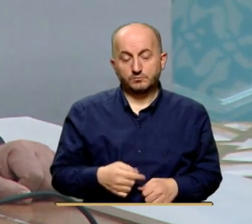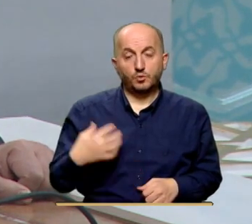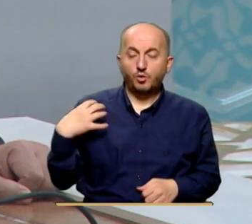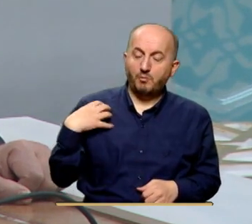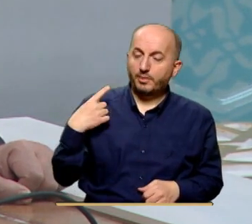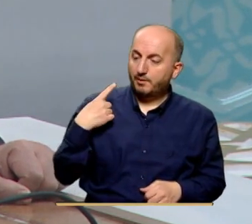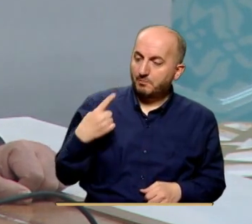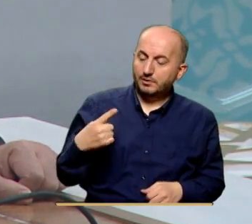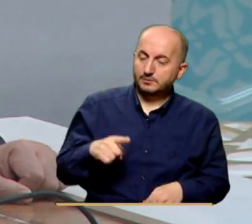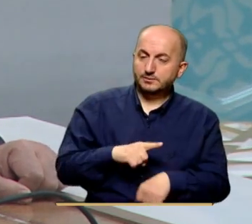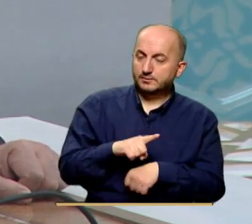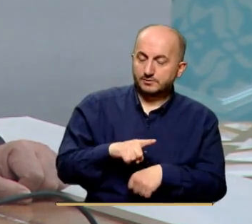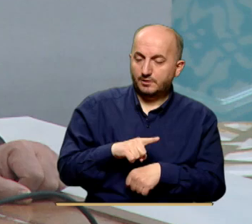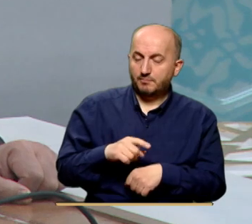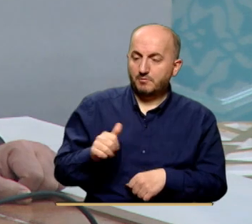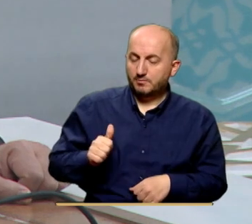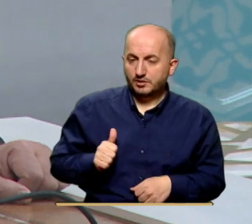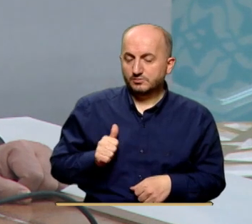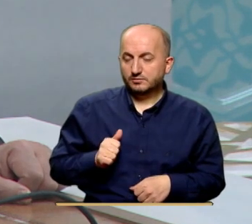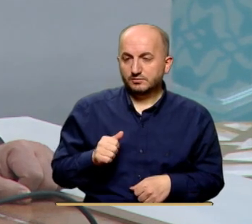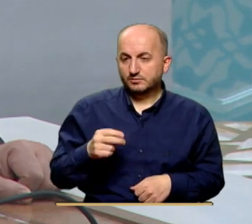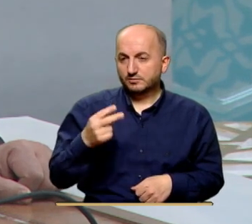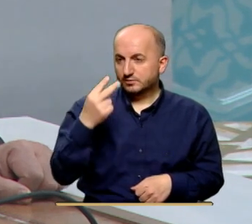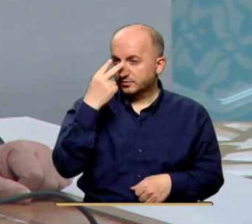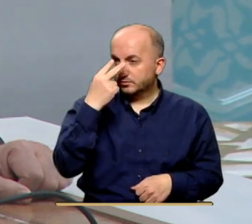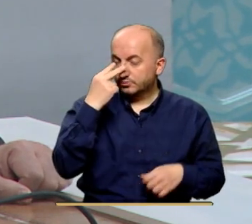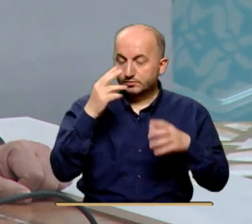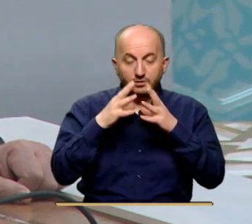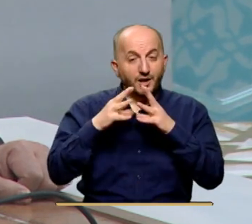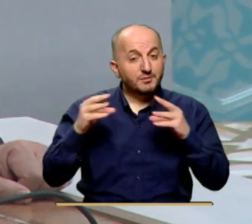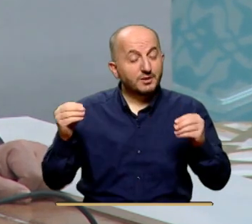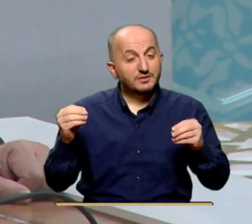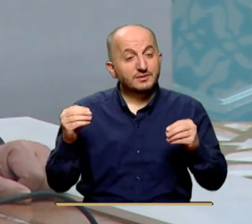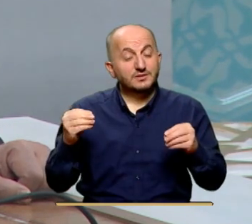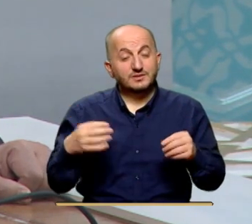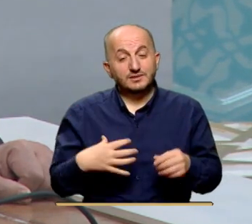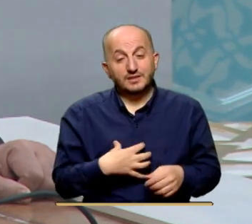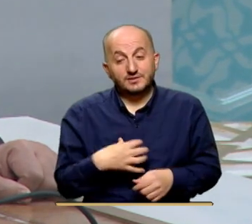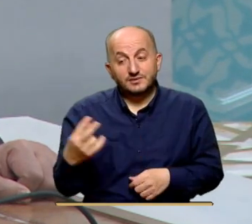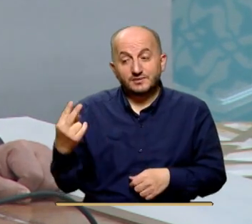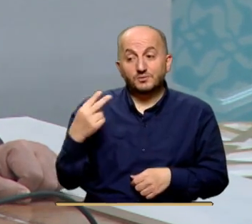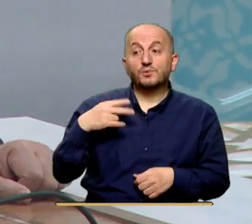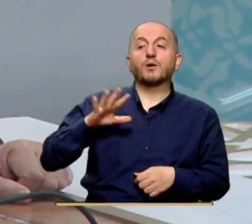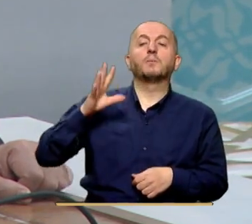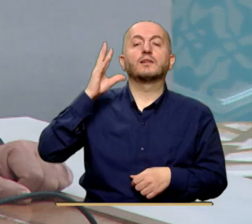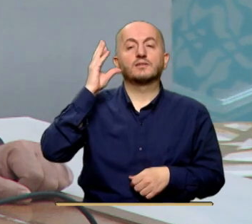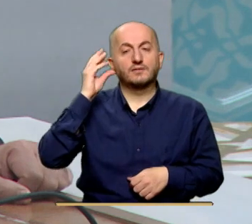Kumandan baktığında Mehmetçiğin iki gözünü kaybettiğini, kendisini göremediğini fark